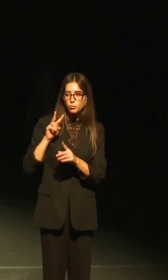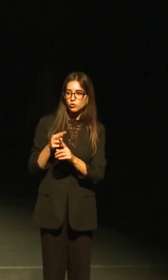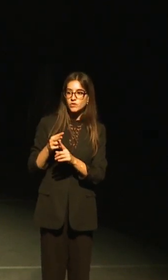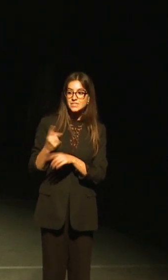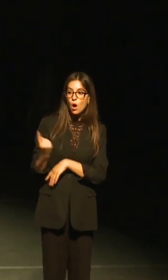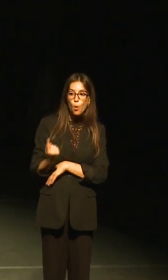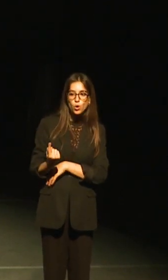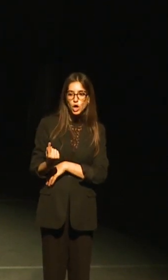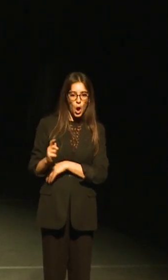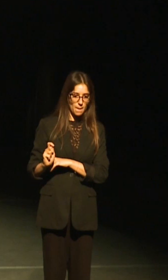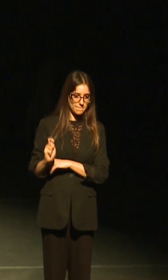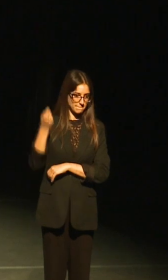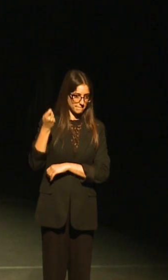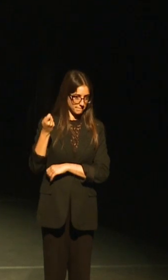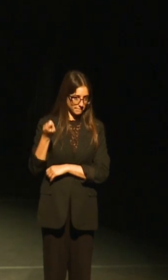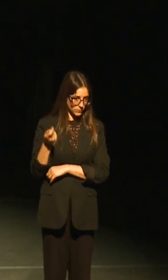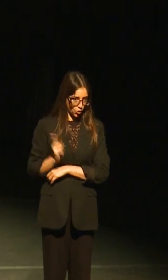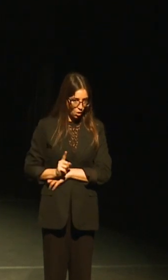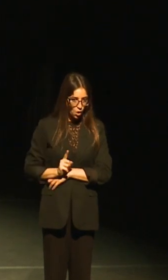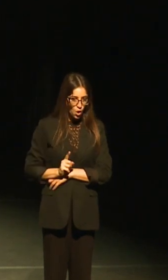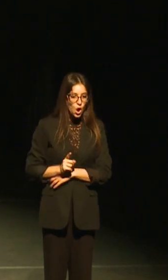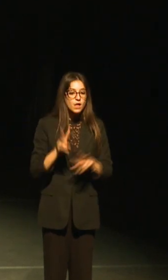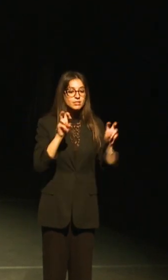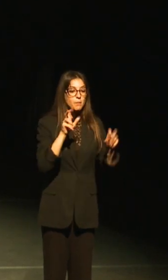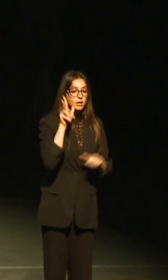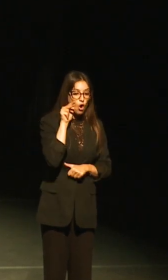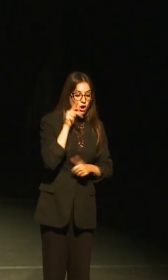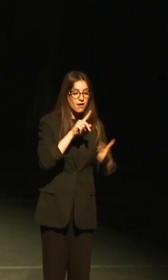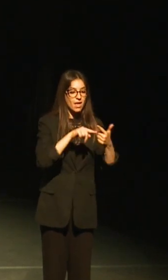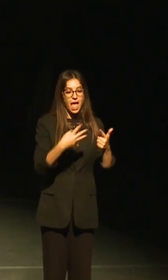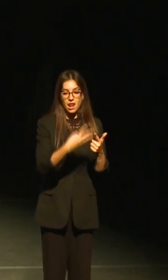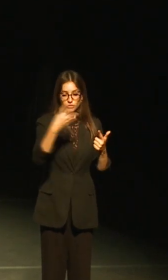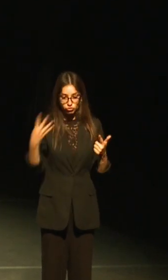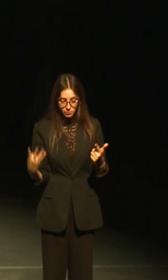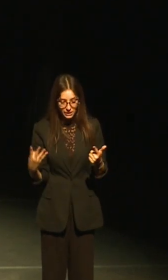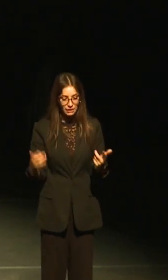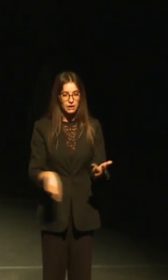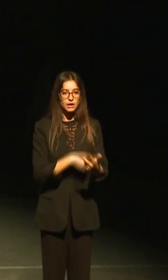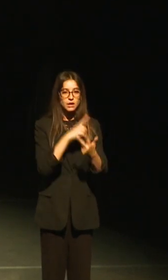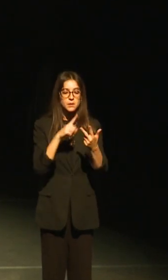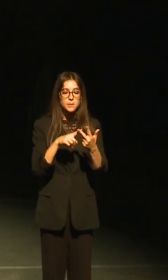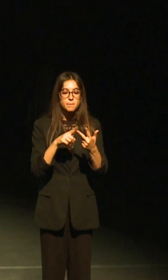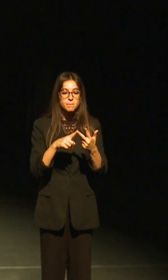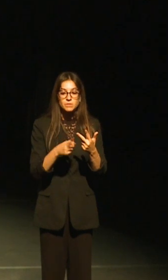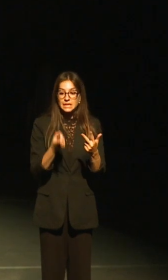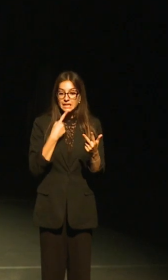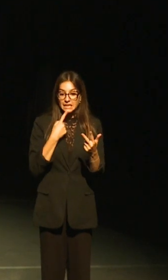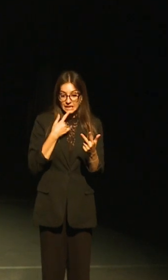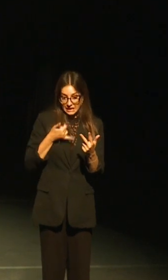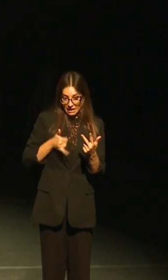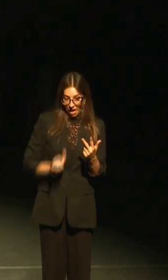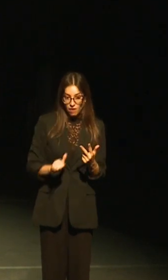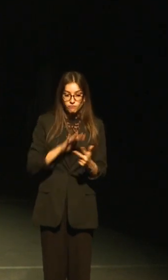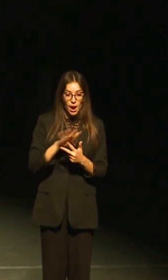il tema delle donne il tema della popolazione lgbt il tema del di chi nasce svantaggiato